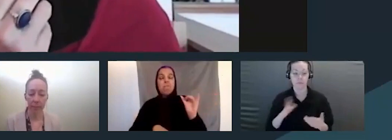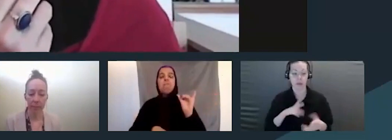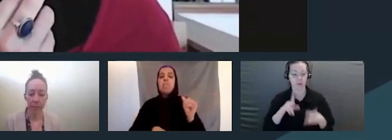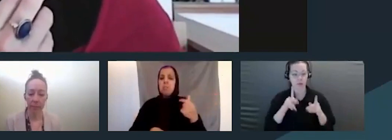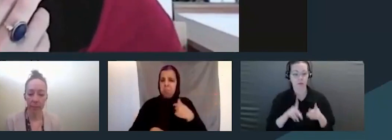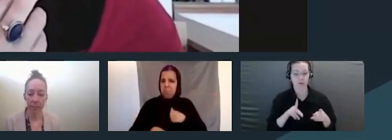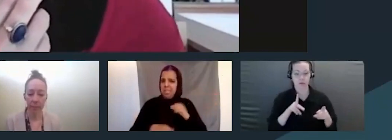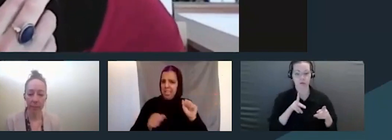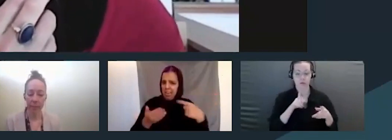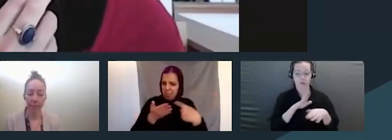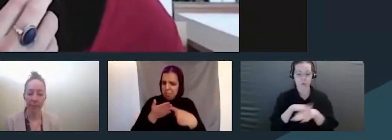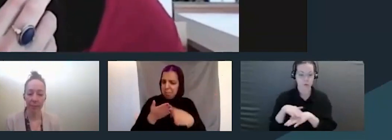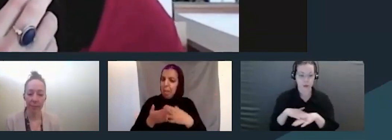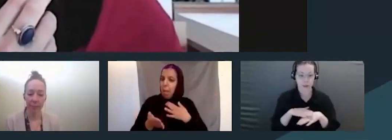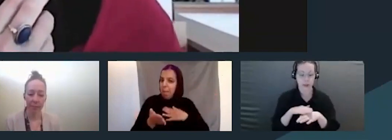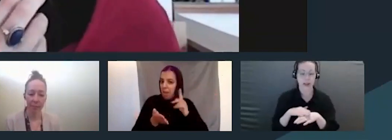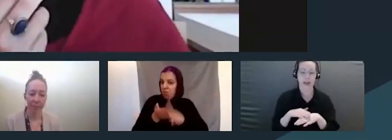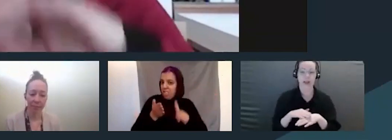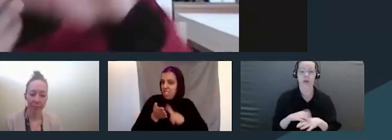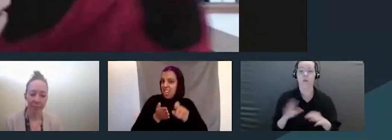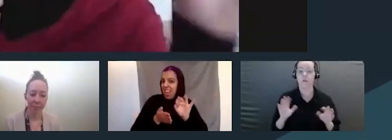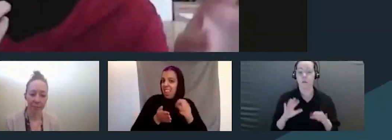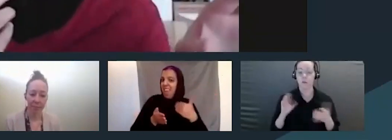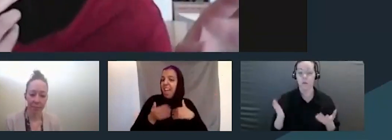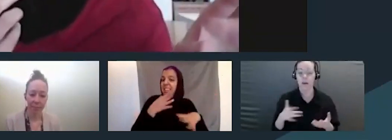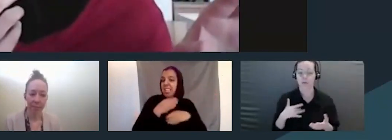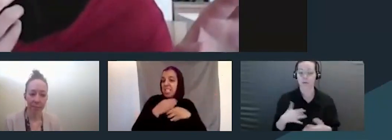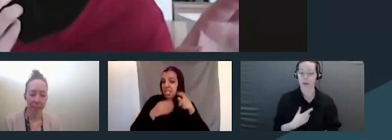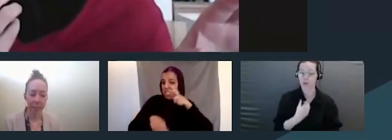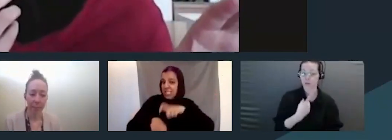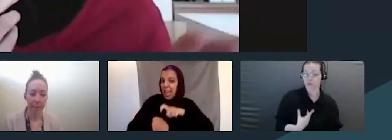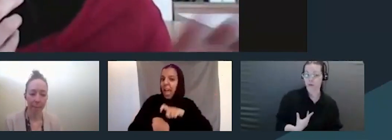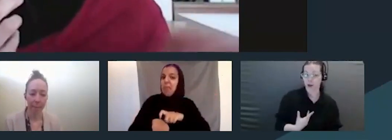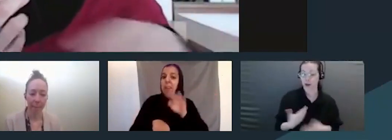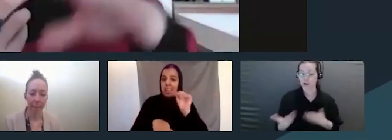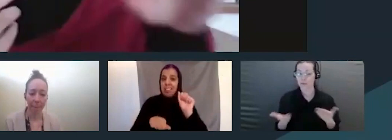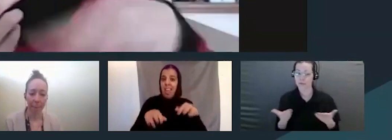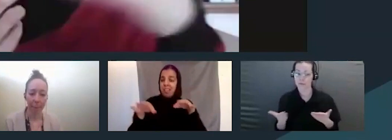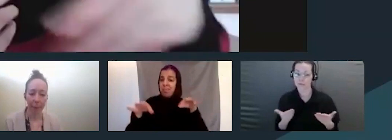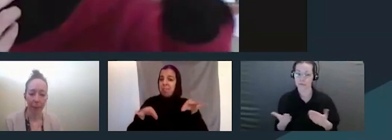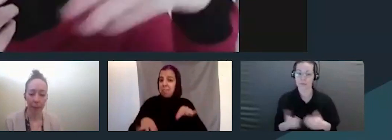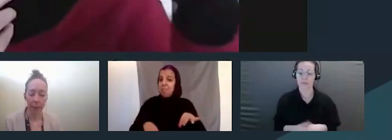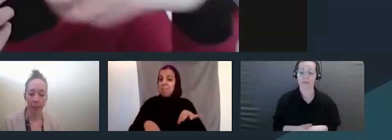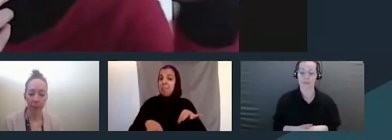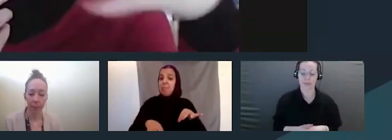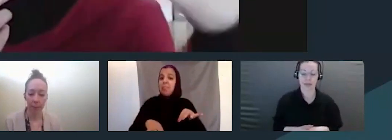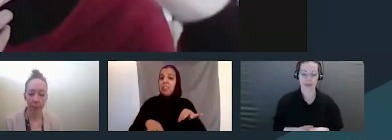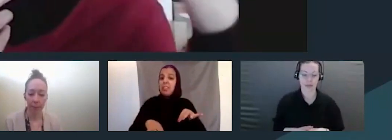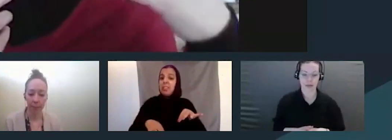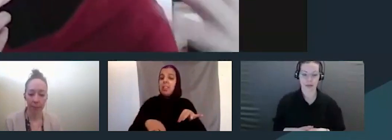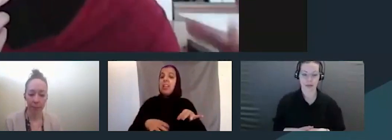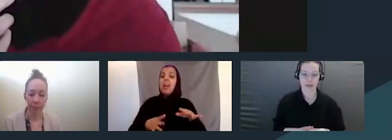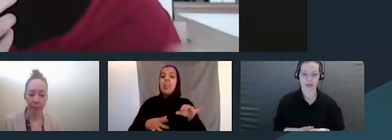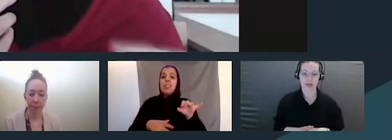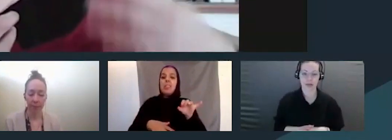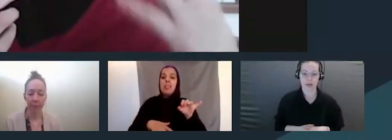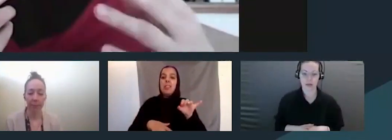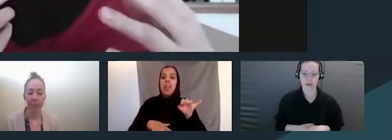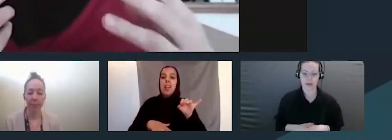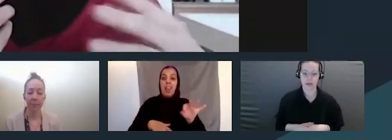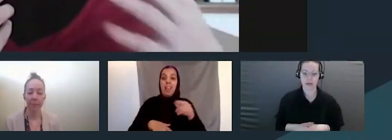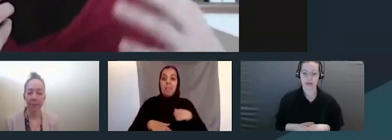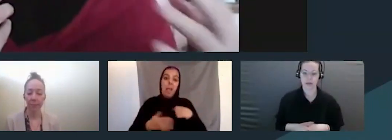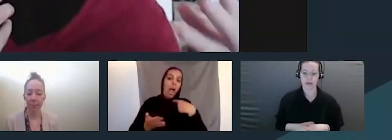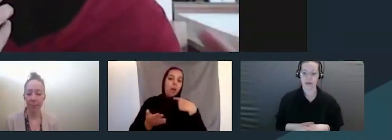peu de temps supplémentaire. Je peux vous en parler brièvement. Ça pourrait peut-être offrir un peu de temps pour les